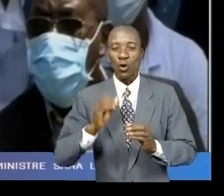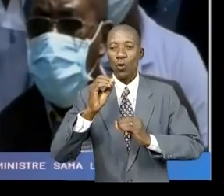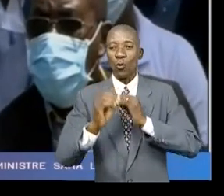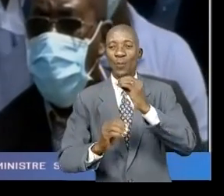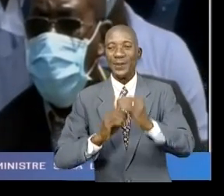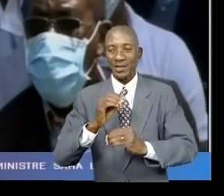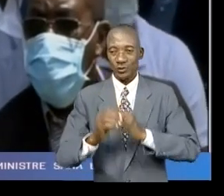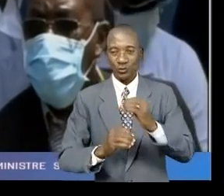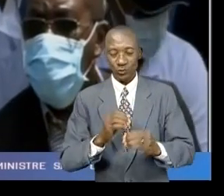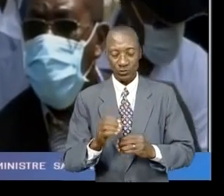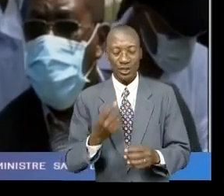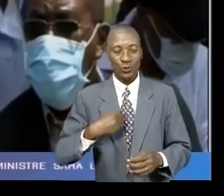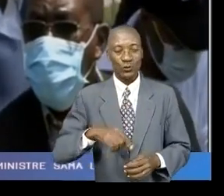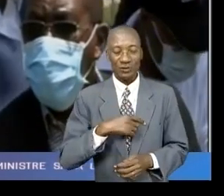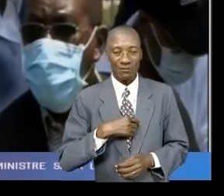avons enregistré